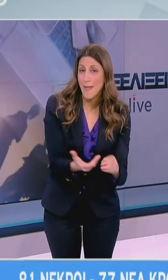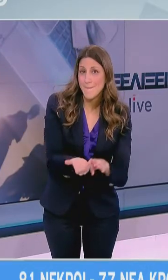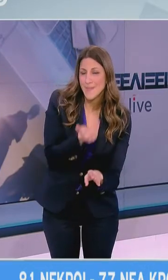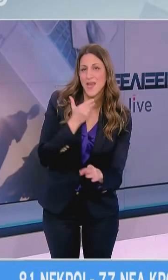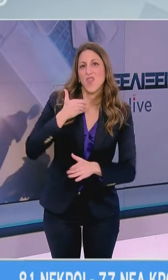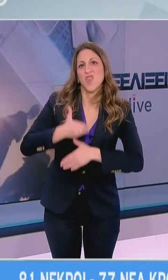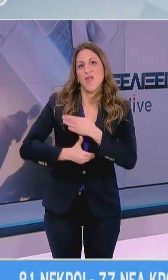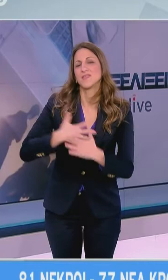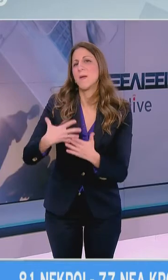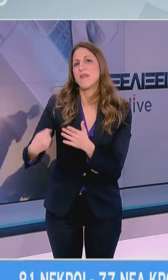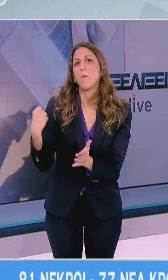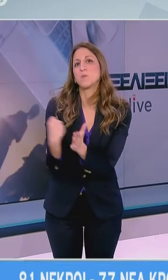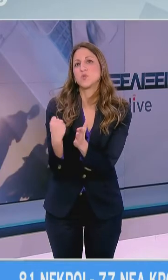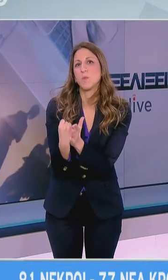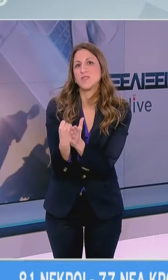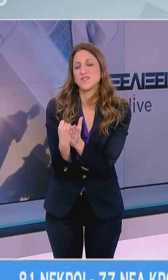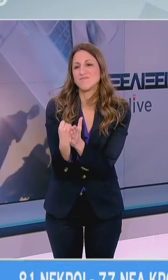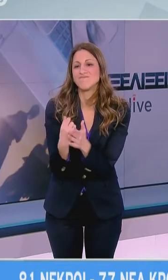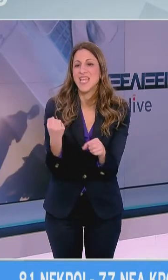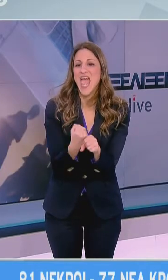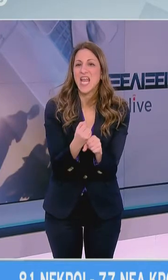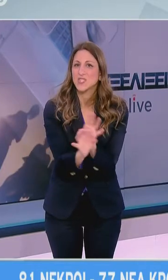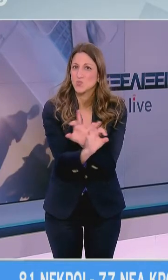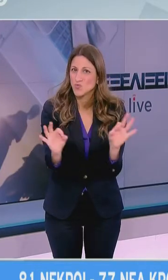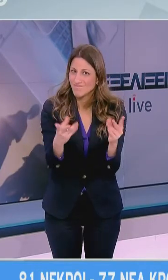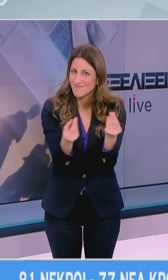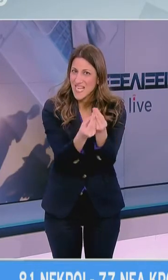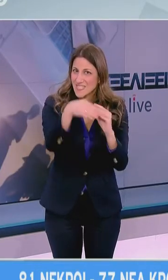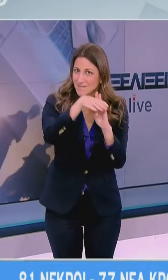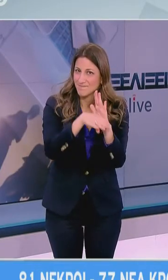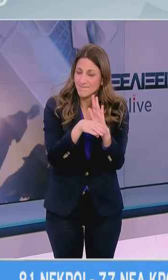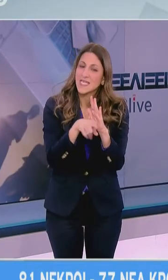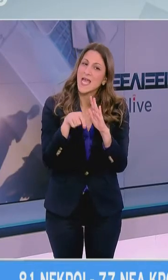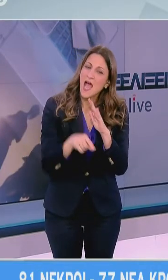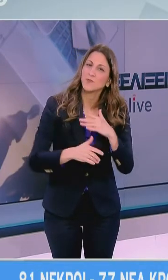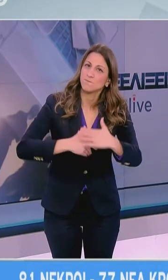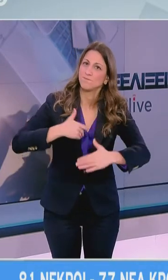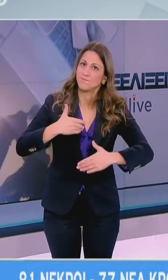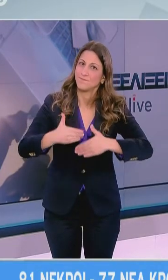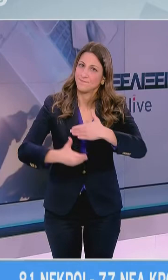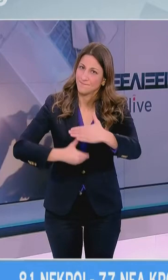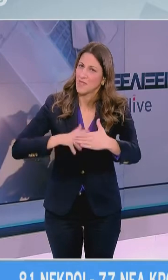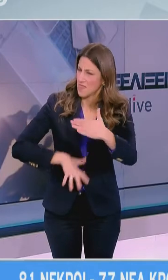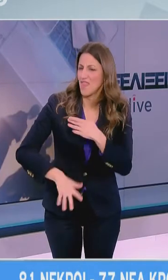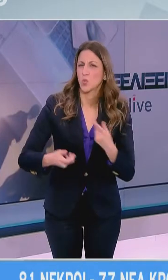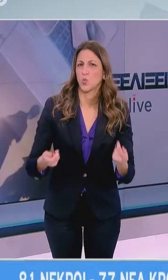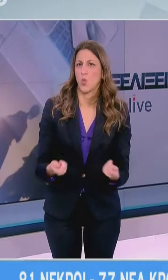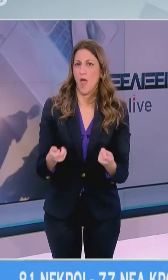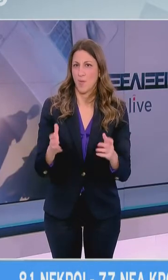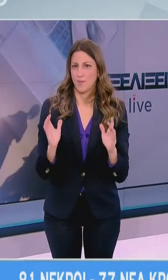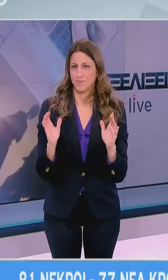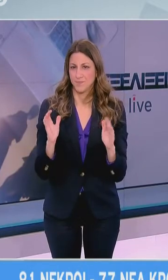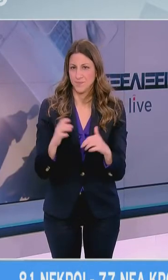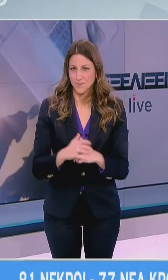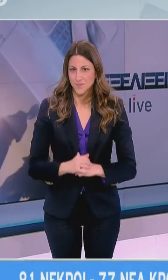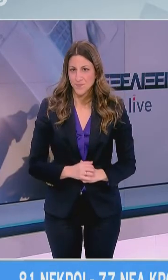προηγηθούν, όπως είναι η πιστοποίηση των εργαστηρίων αυτών, και είναι κάτι το οποίο βρίσκεται είναι στο σχεδιασμό μας. Αν